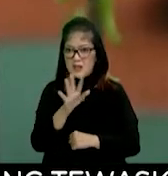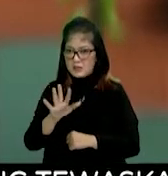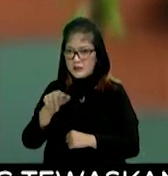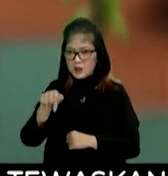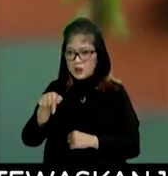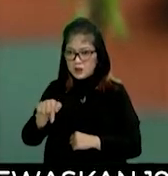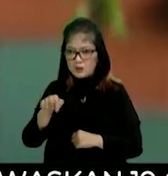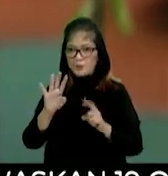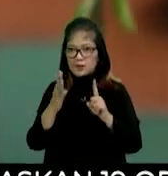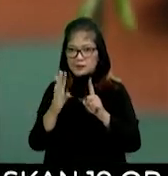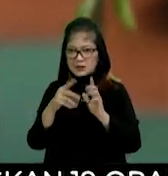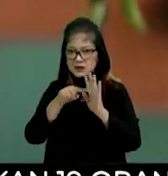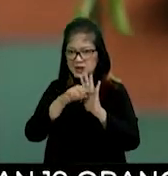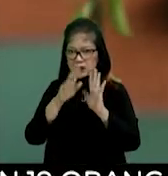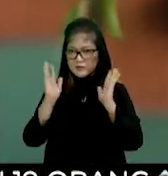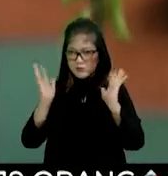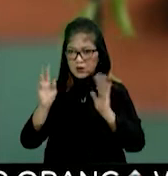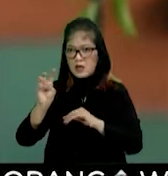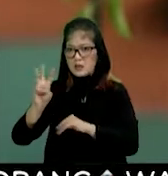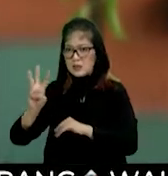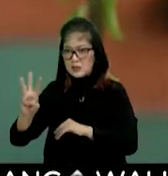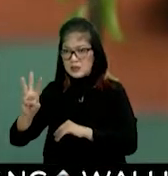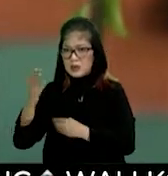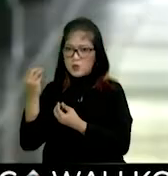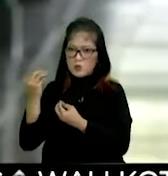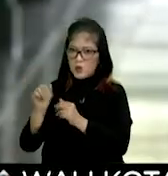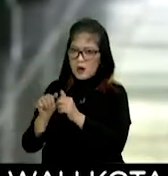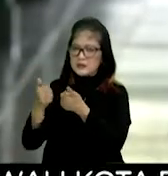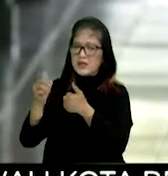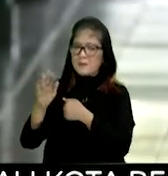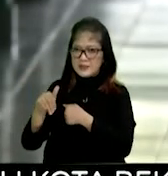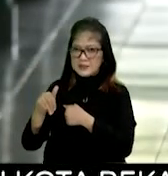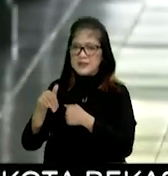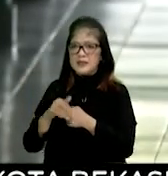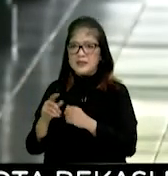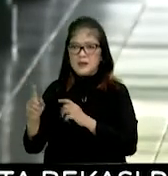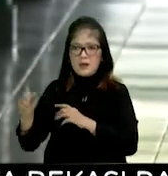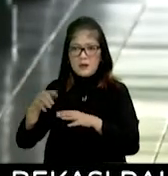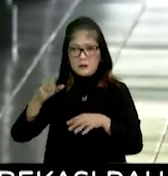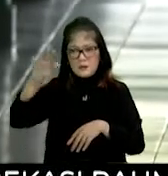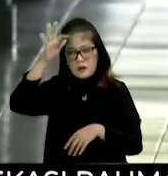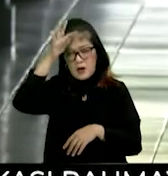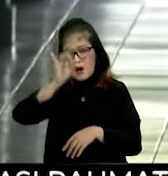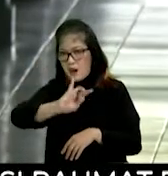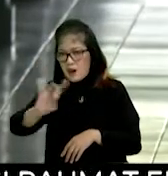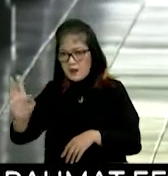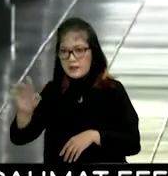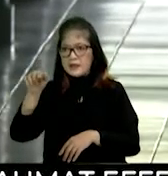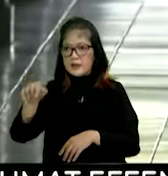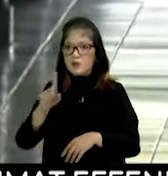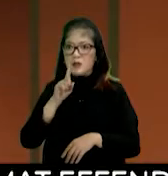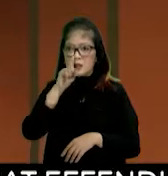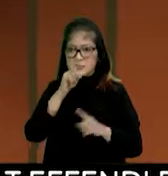negatif, kemudian juga 3 masih menunggu hasil, sedangkan untuk 18 orang ini akan dilakukan swab PCR hari